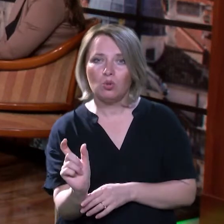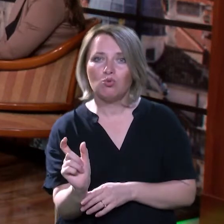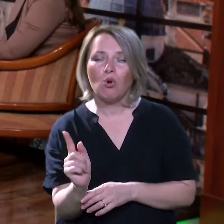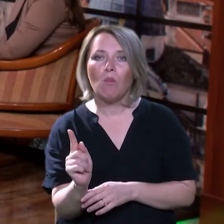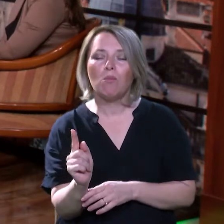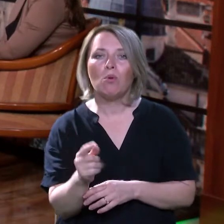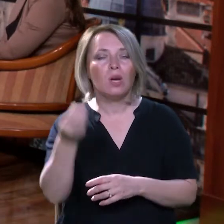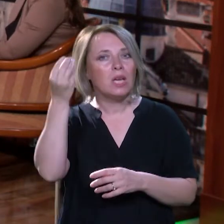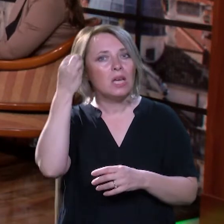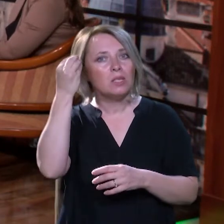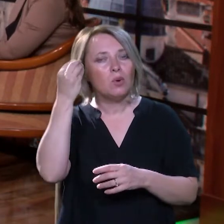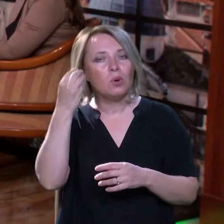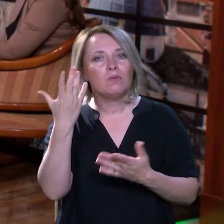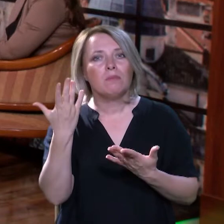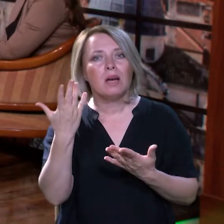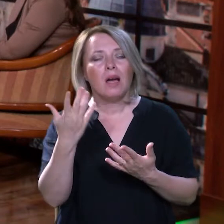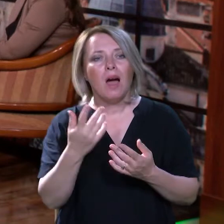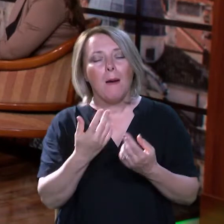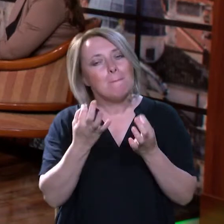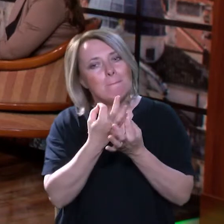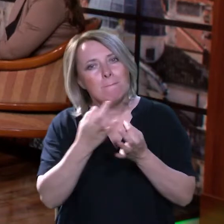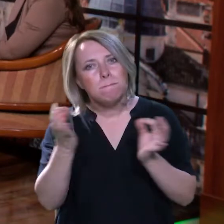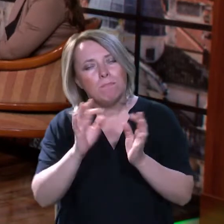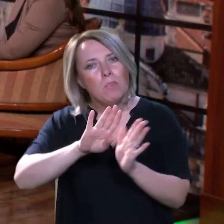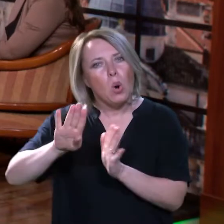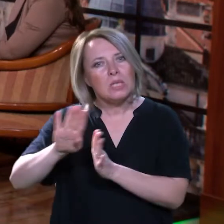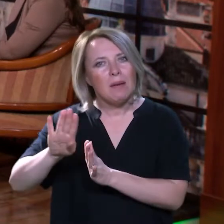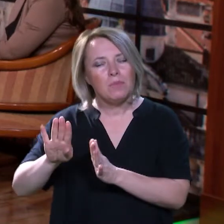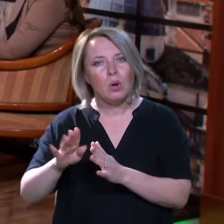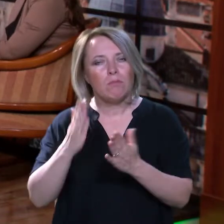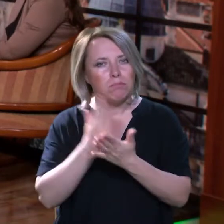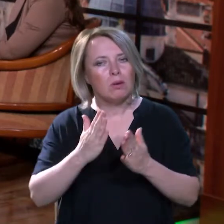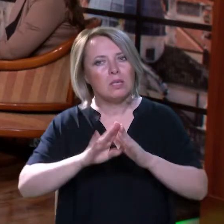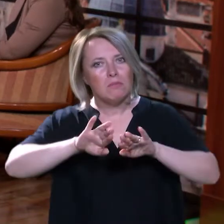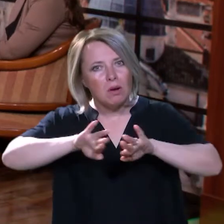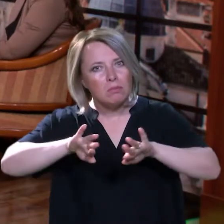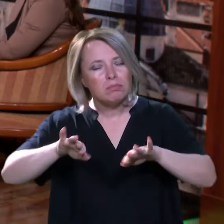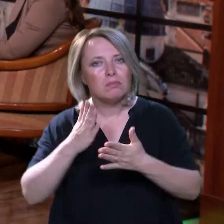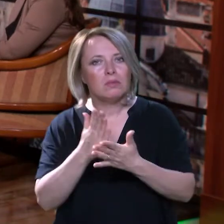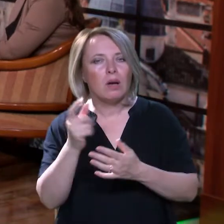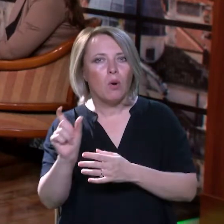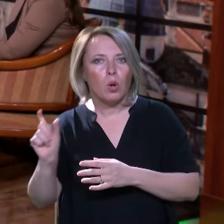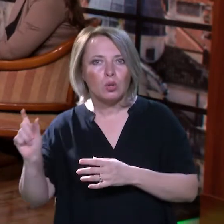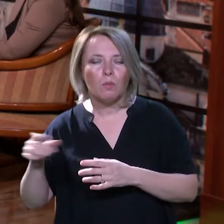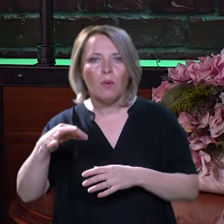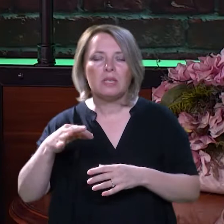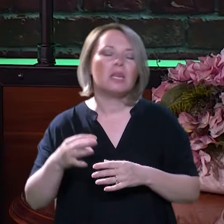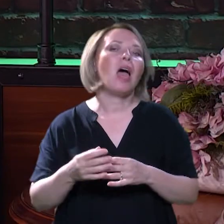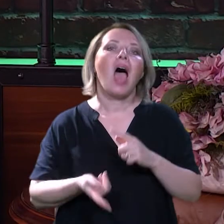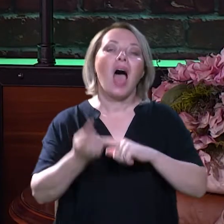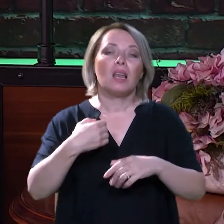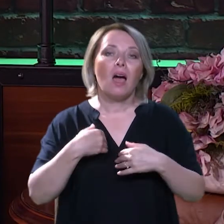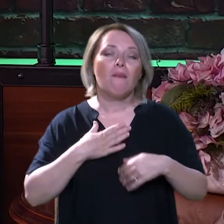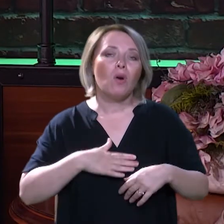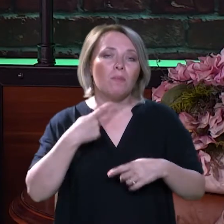ovisno o njihovim iskustvima, okolinama, baš specifično. Ali nekako, generalno ja uvijek volim reći